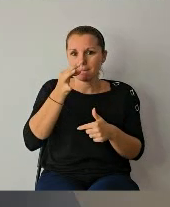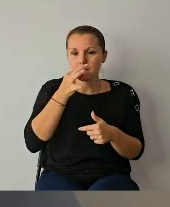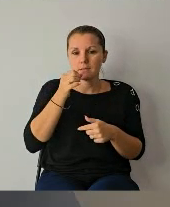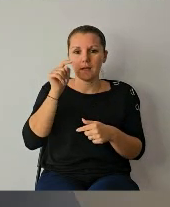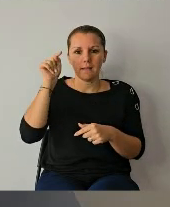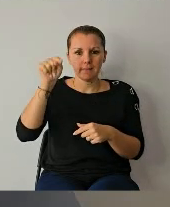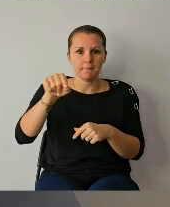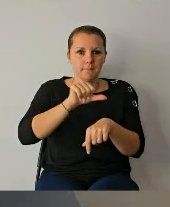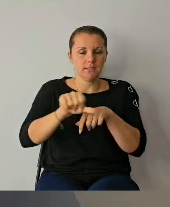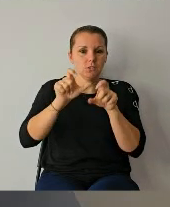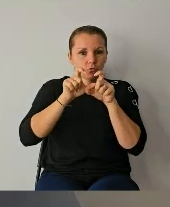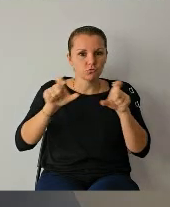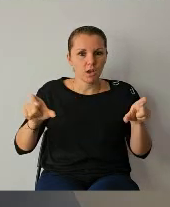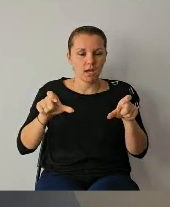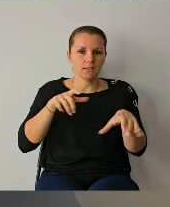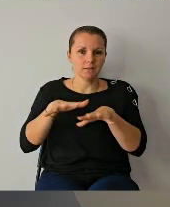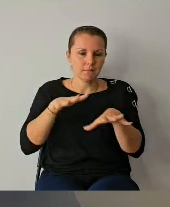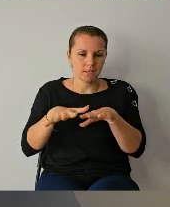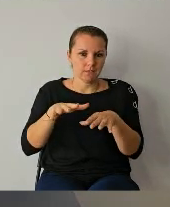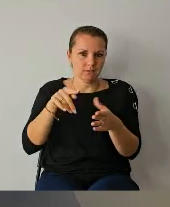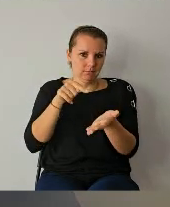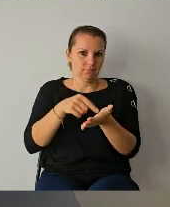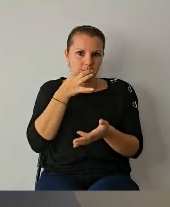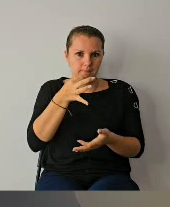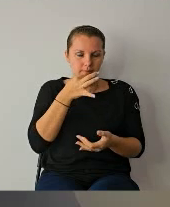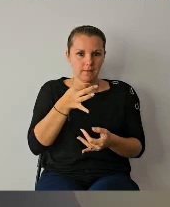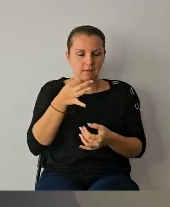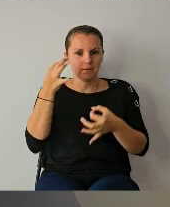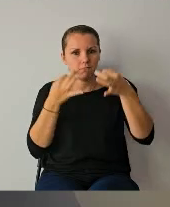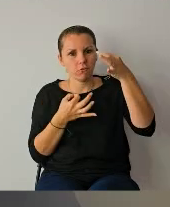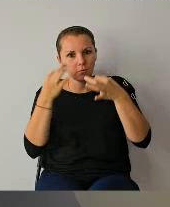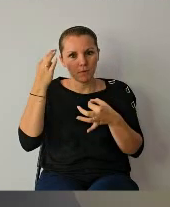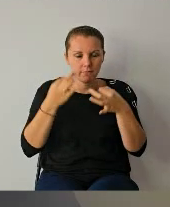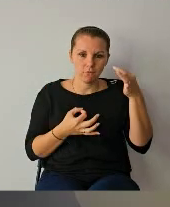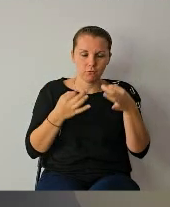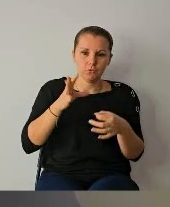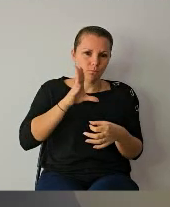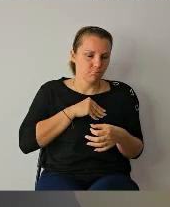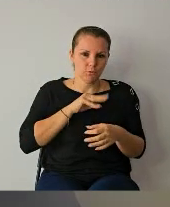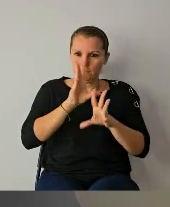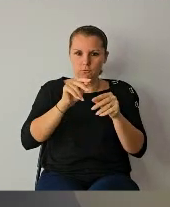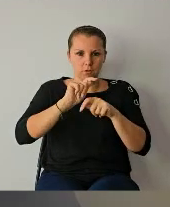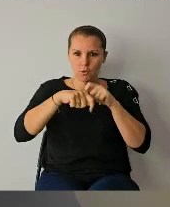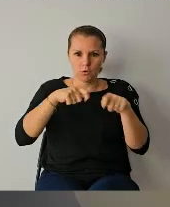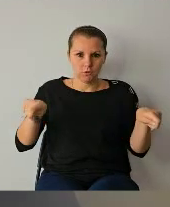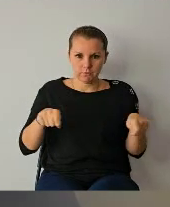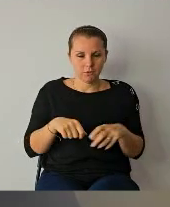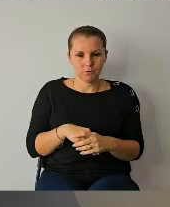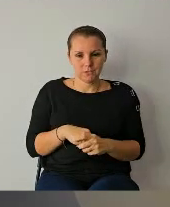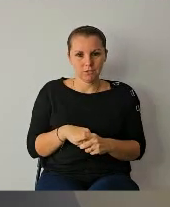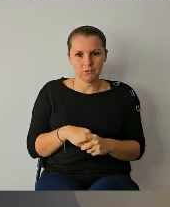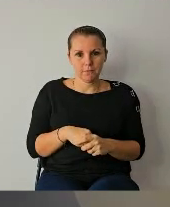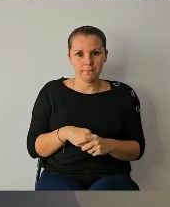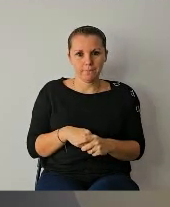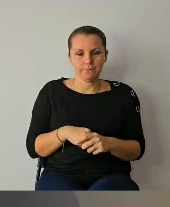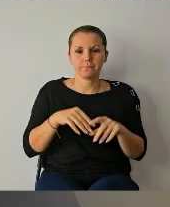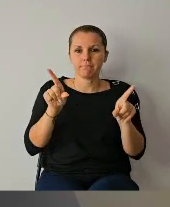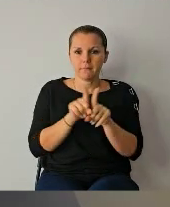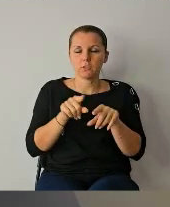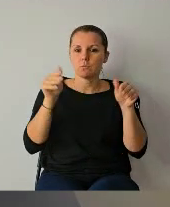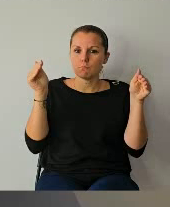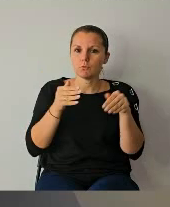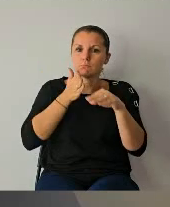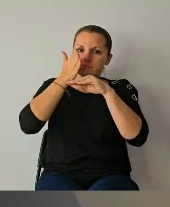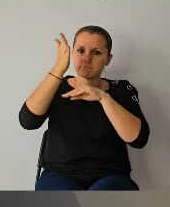czas, miejsce na takie pytania, wątpliwości, można wszelkie rozwiązać. Można również udać się do